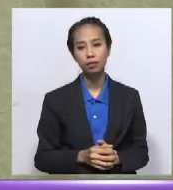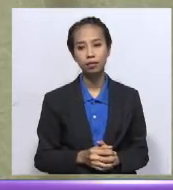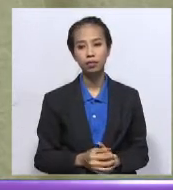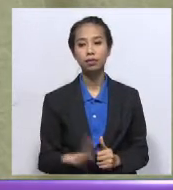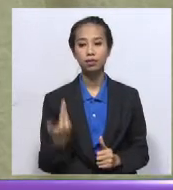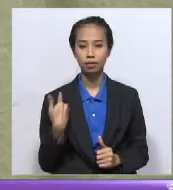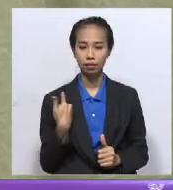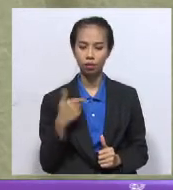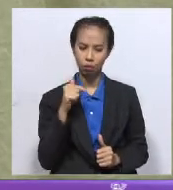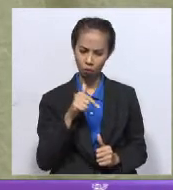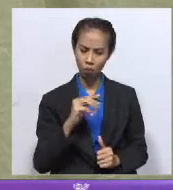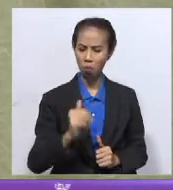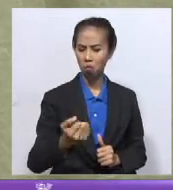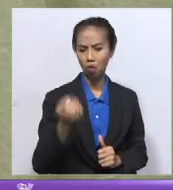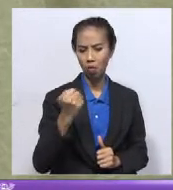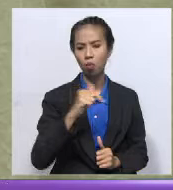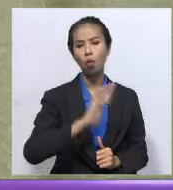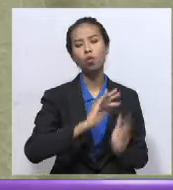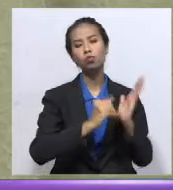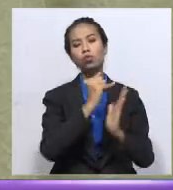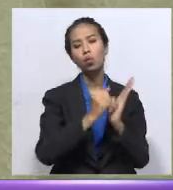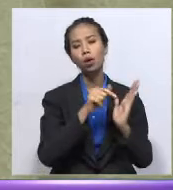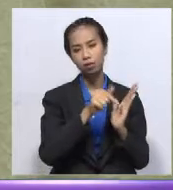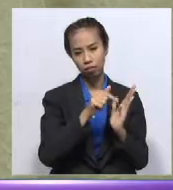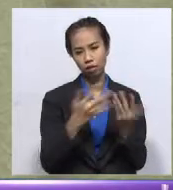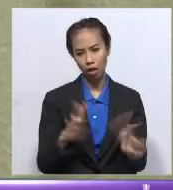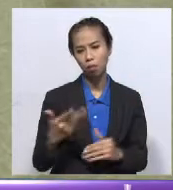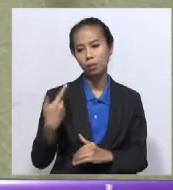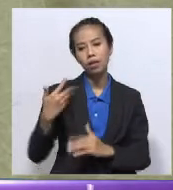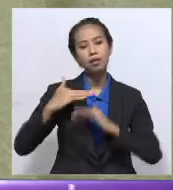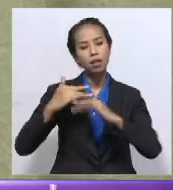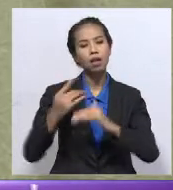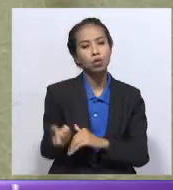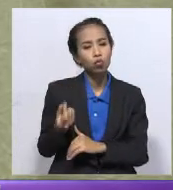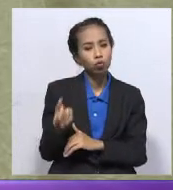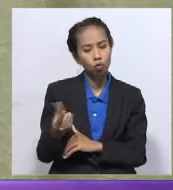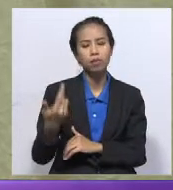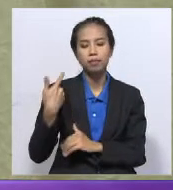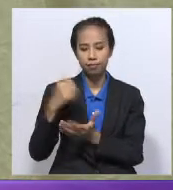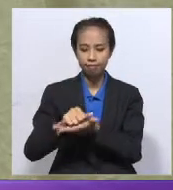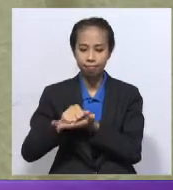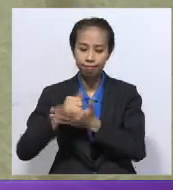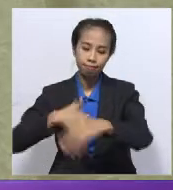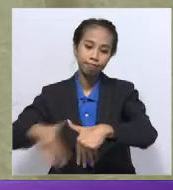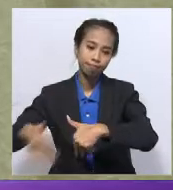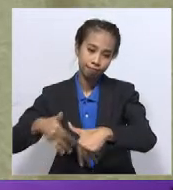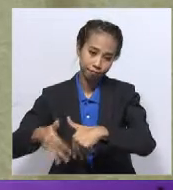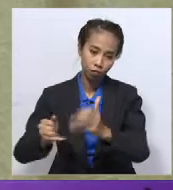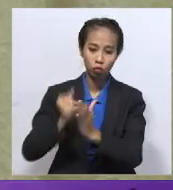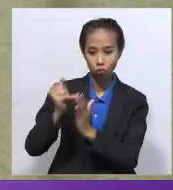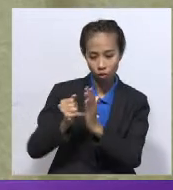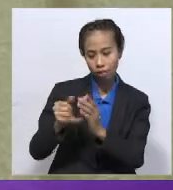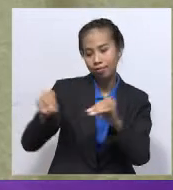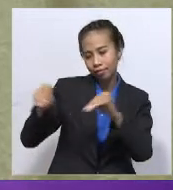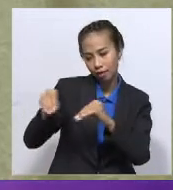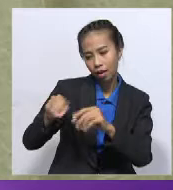นี่ก็คือเป็นจุดแข็งแล้วในเชิงพื้นที่ที่กรณีอาหารทะเลสดที่เกี่ยวข้องกับการให้บริการพี่น้องประชาชนทั้งในจังหวัดทั้งจังหวัด